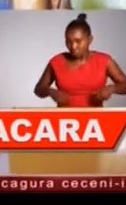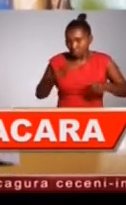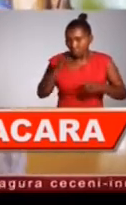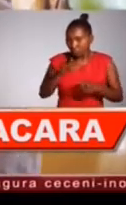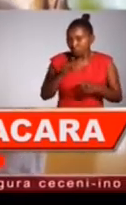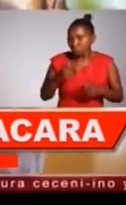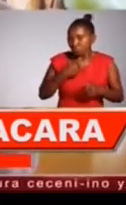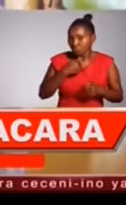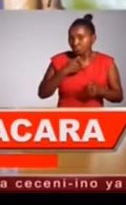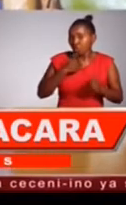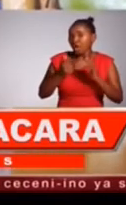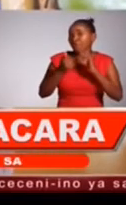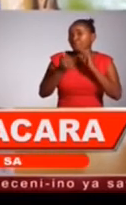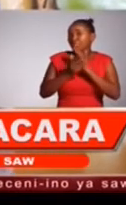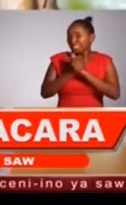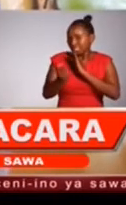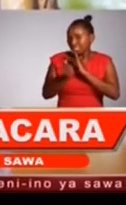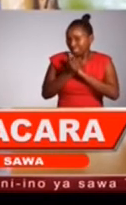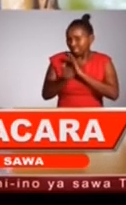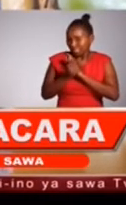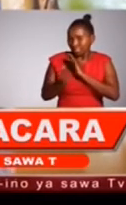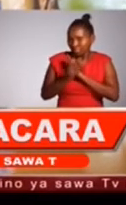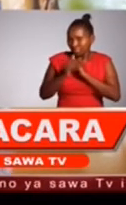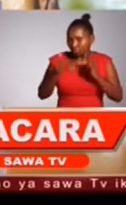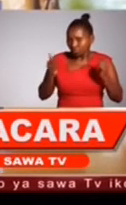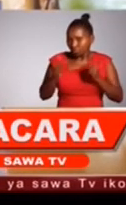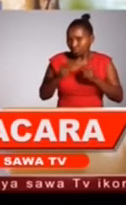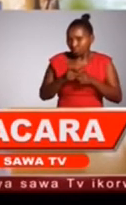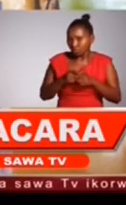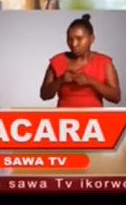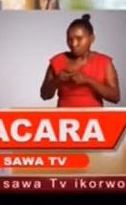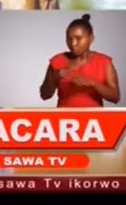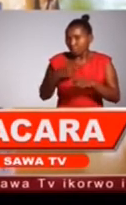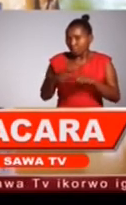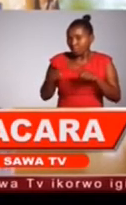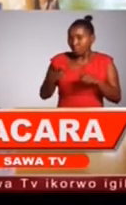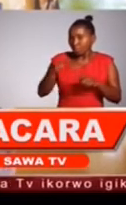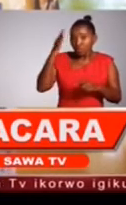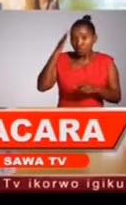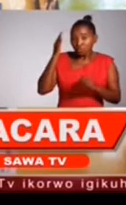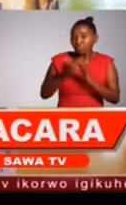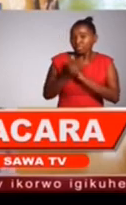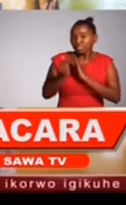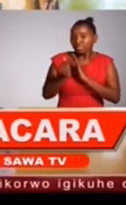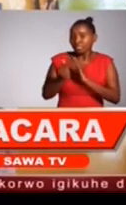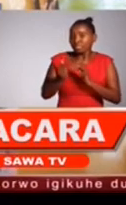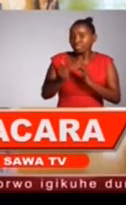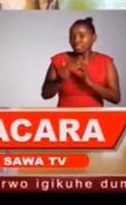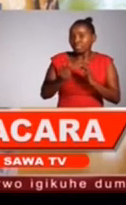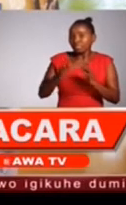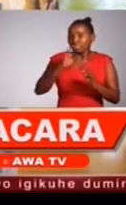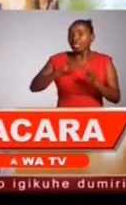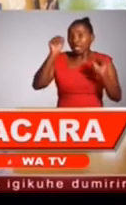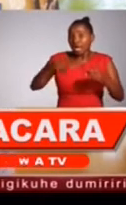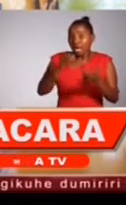kiuwapu kijani, kuna talent yako Hata besides talent, kuko unajwa talent ni skill Nikitu